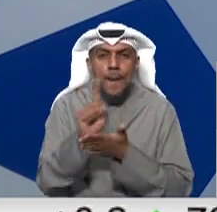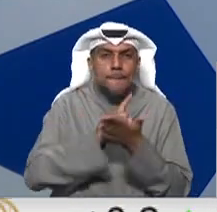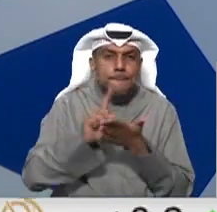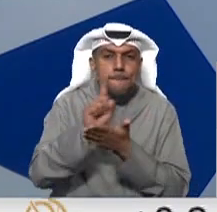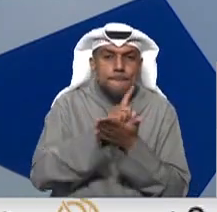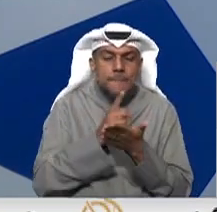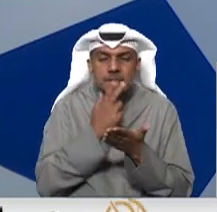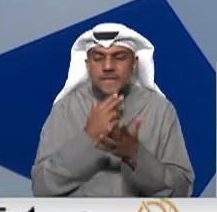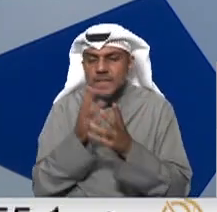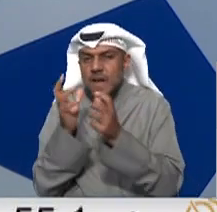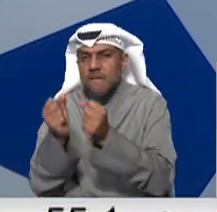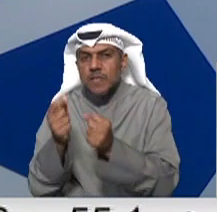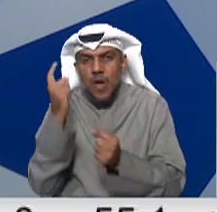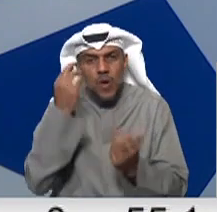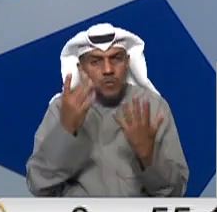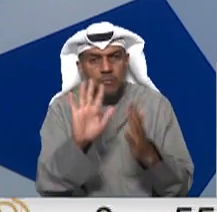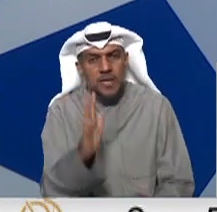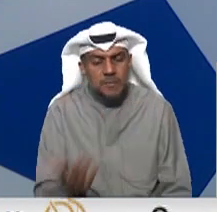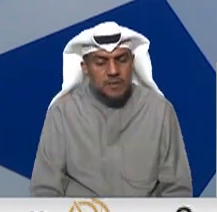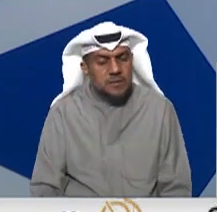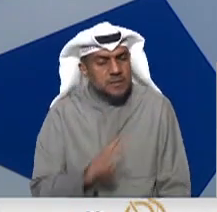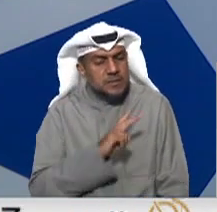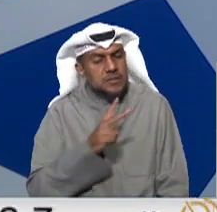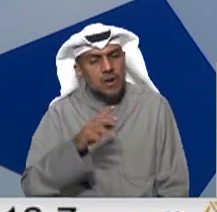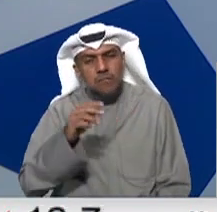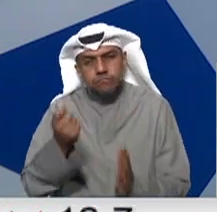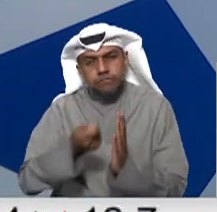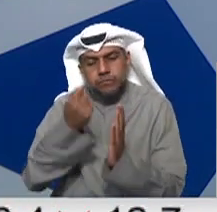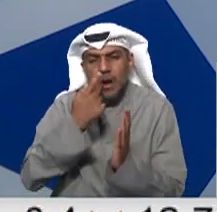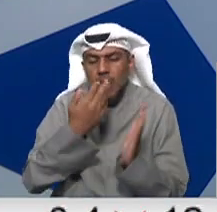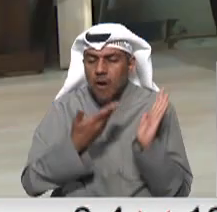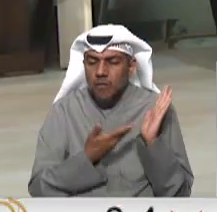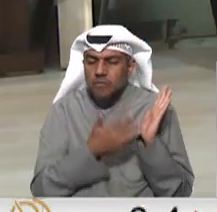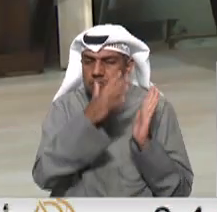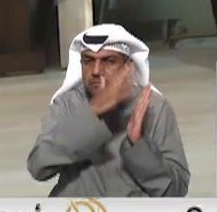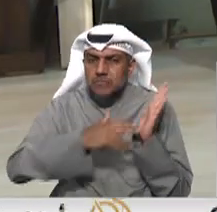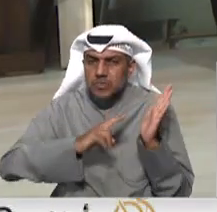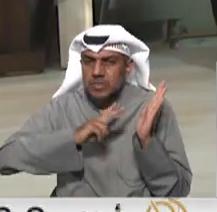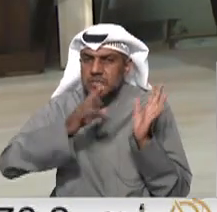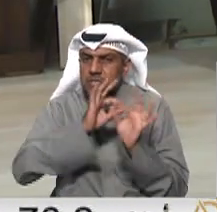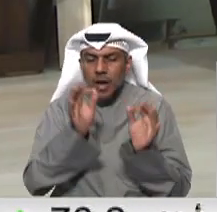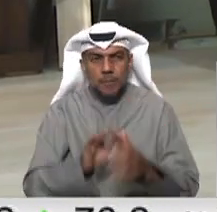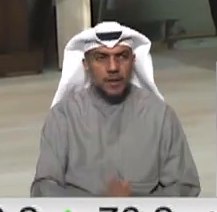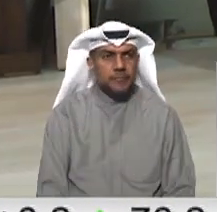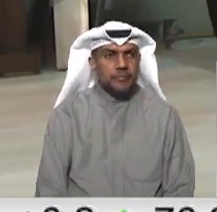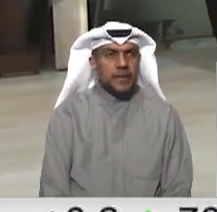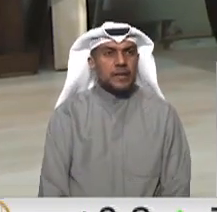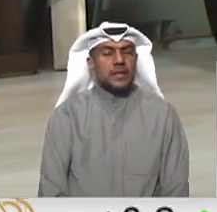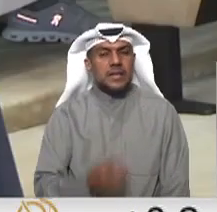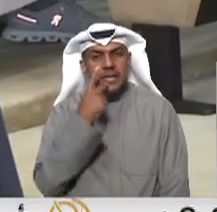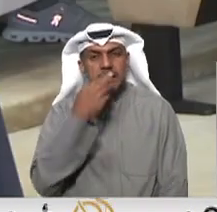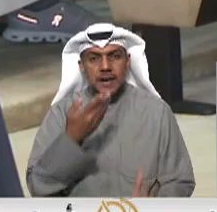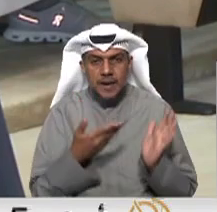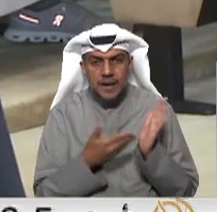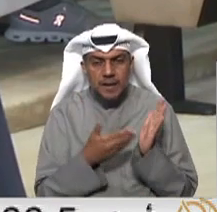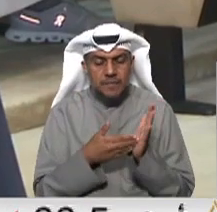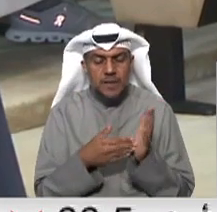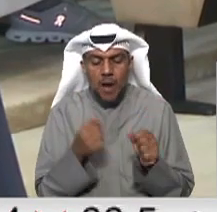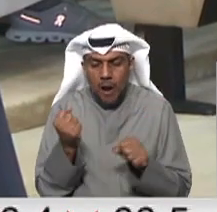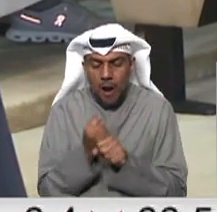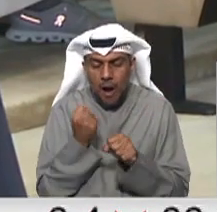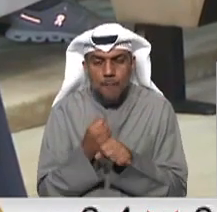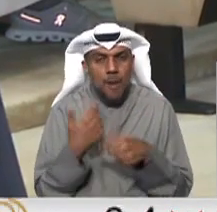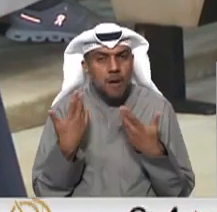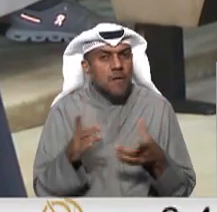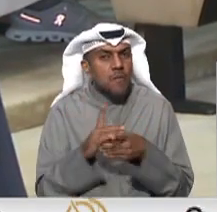على الديموغرافيا وعلى السكان وعلى ديناميكيات سوق العمل. كما طرح أيضا التقرير موضوع البطالة ووضع